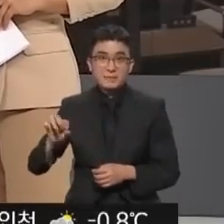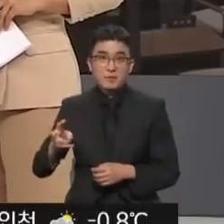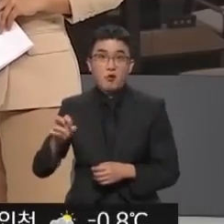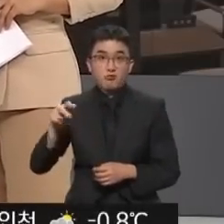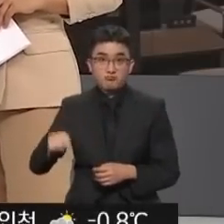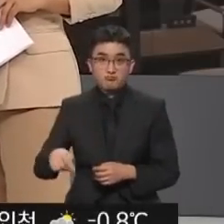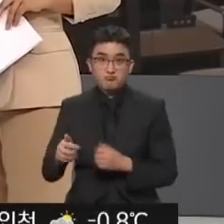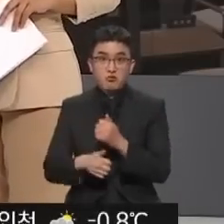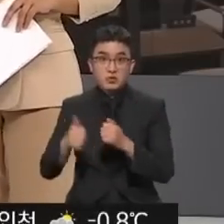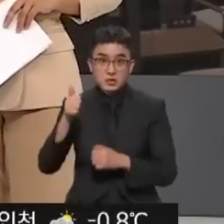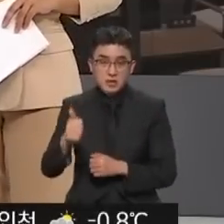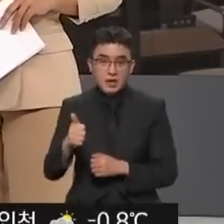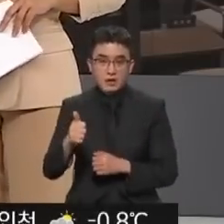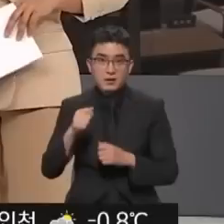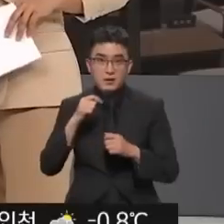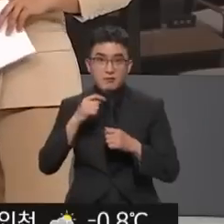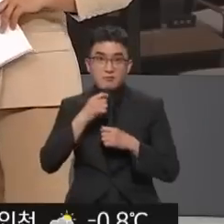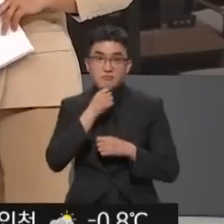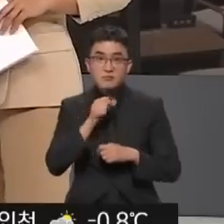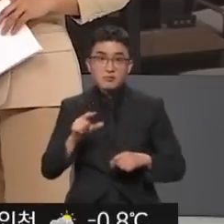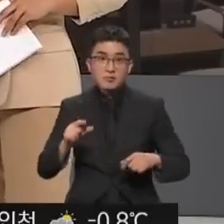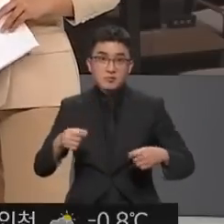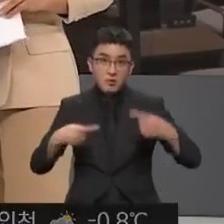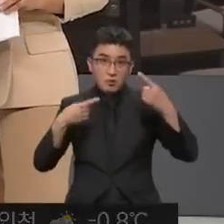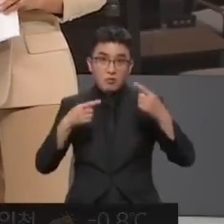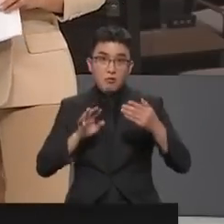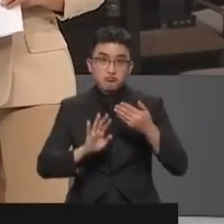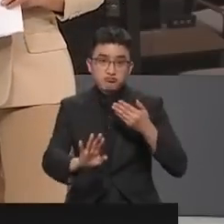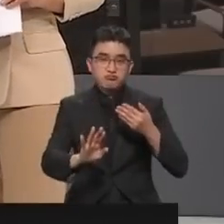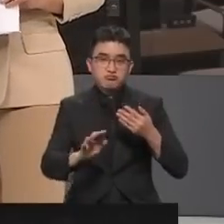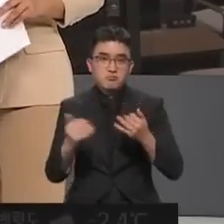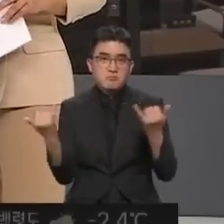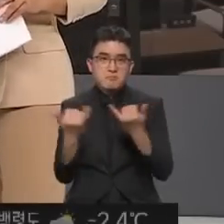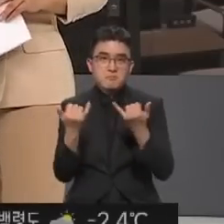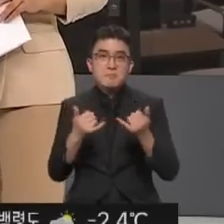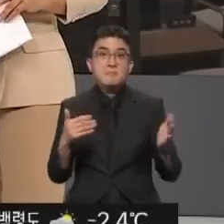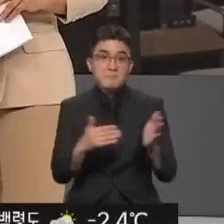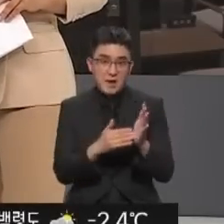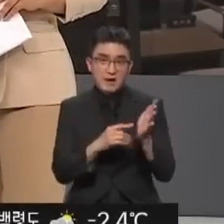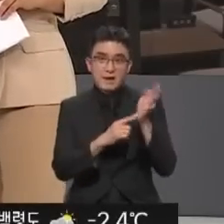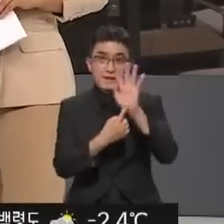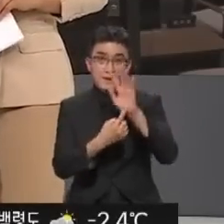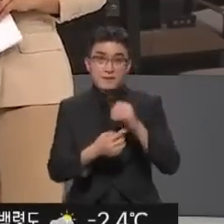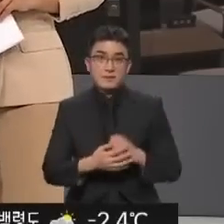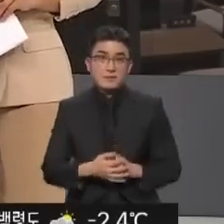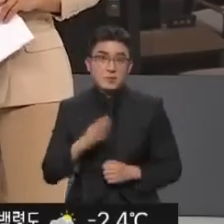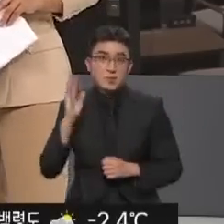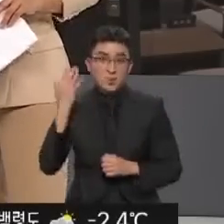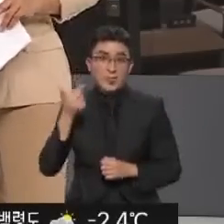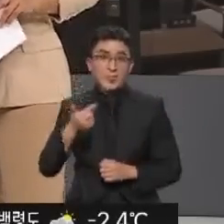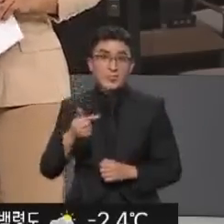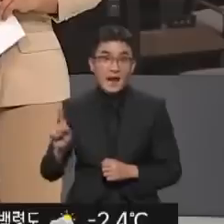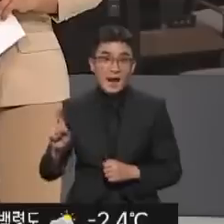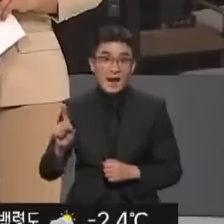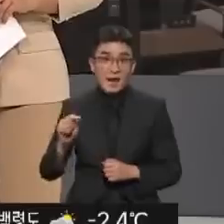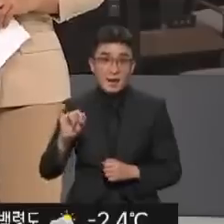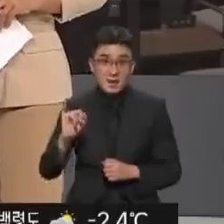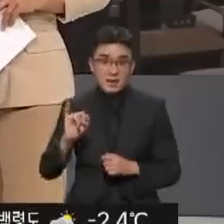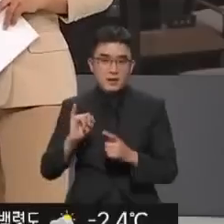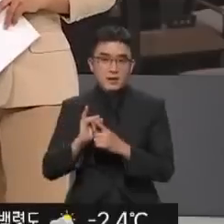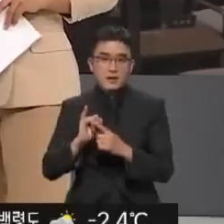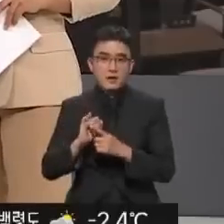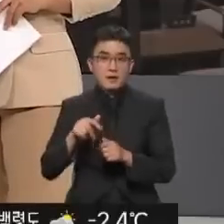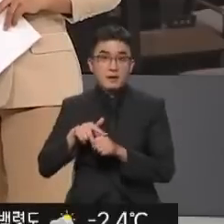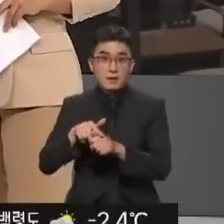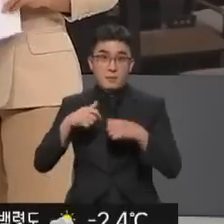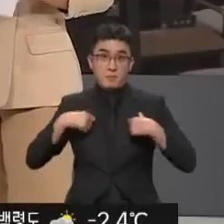직접 통화했다는 사실을 밝히면서인 듯합니다. 최근 나경원 전 의원이 불출마를 선언한 이후에 김 의원이